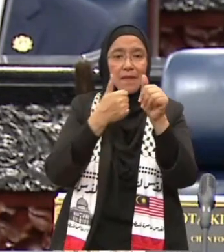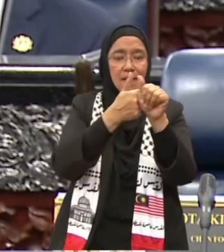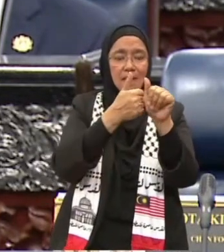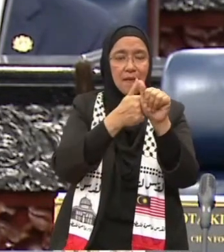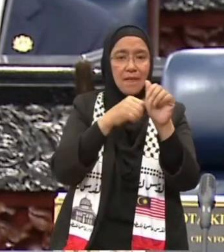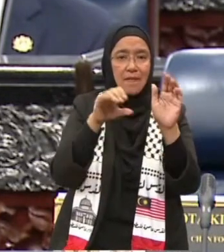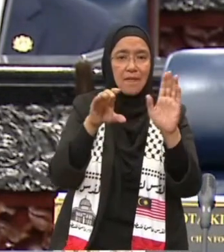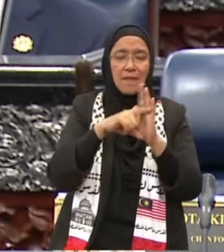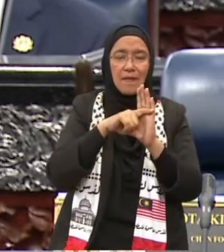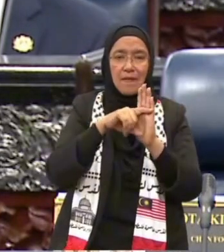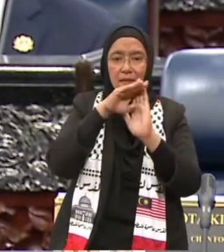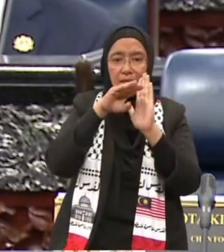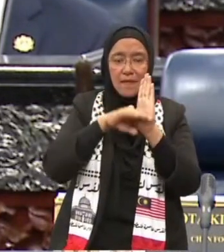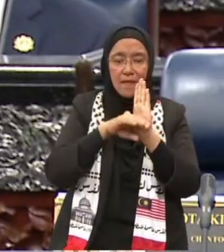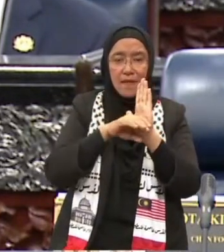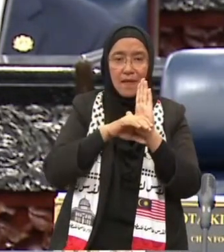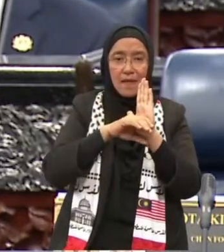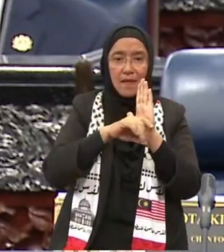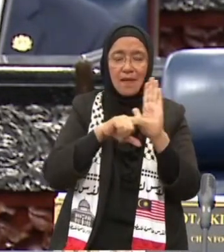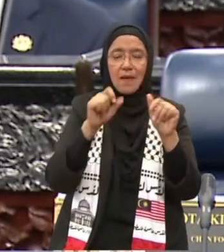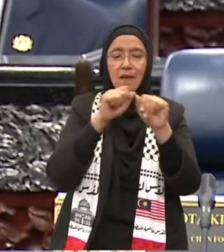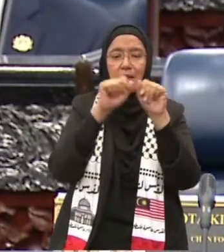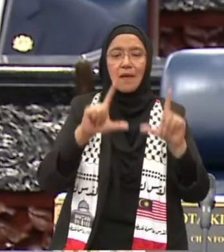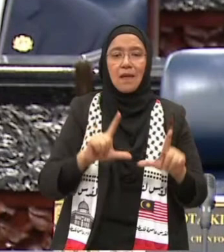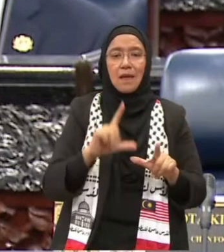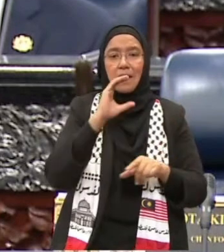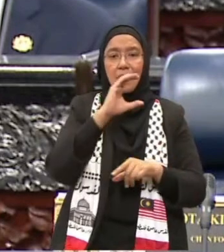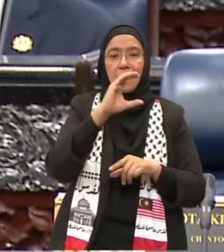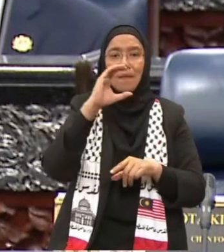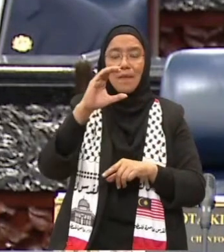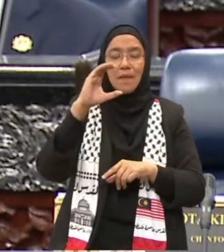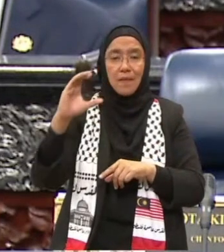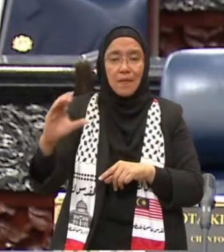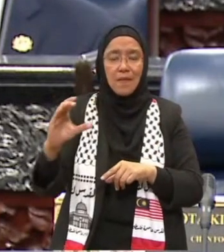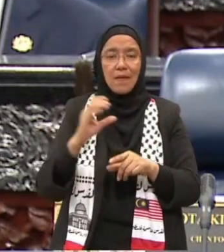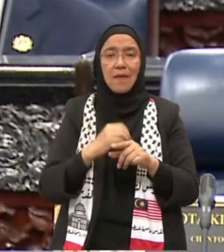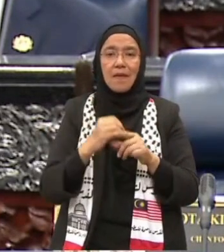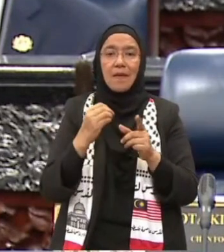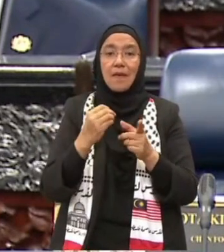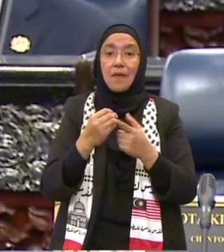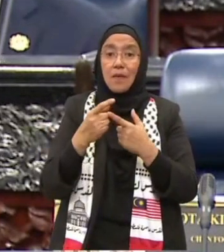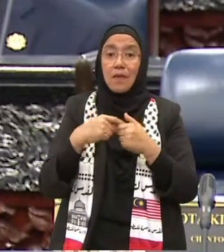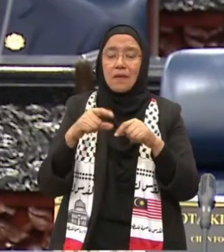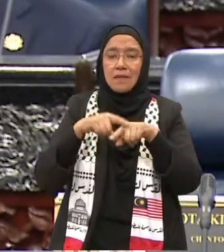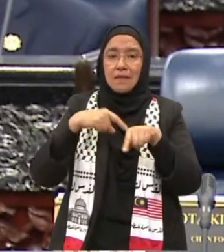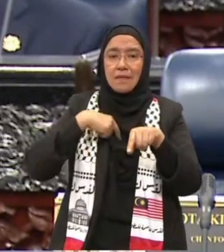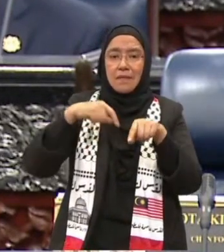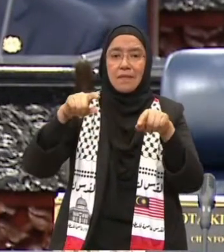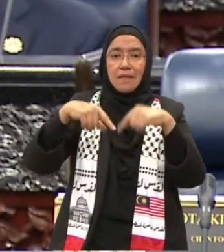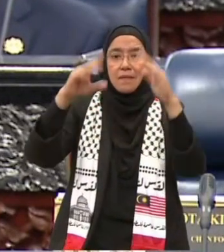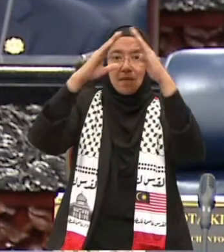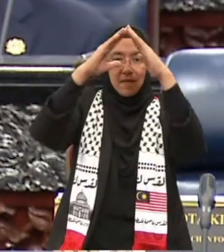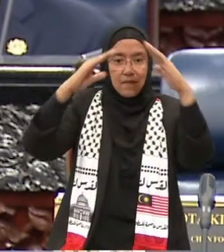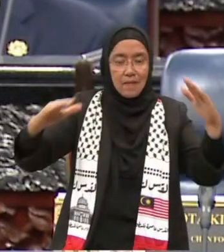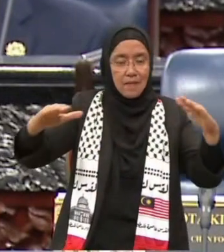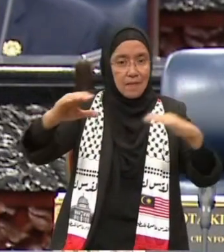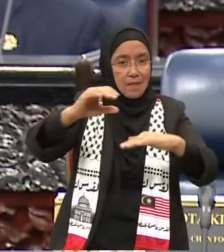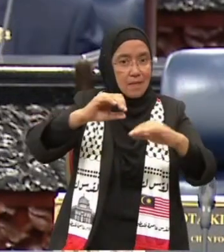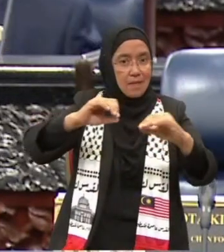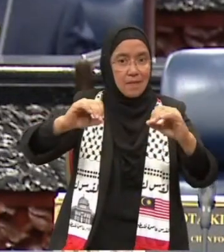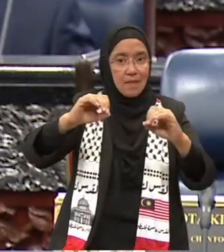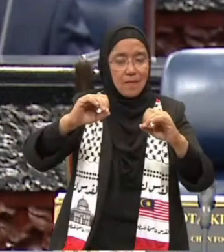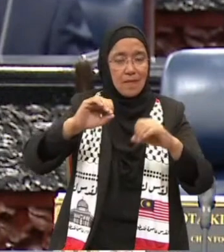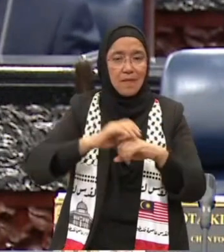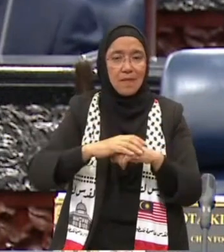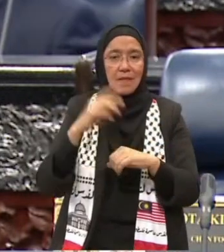izin CCC dan pemilikan kosong, Vacant Possession VP. Seterusnya, pengeluaran wang oleh pemaju di